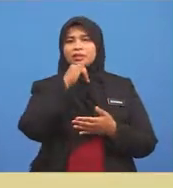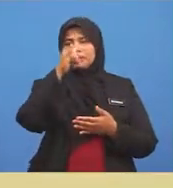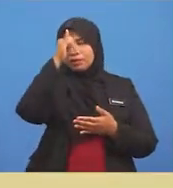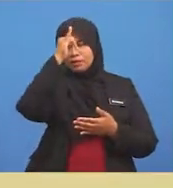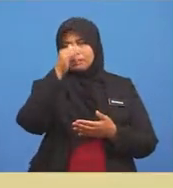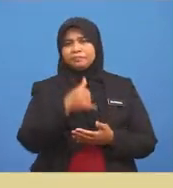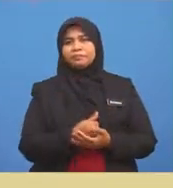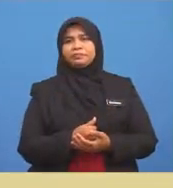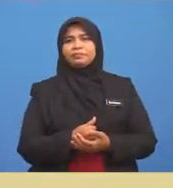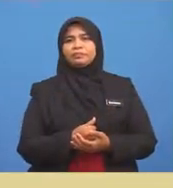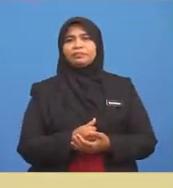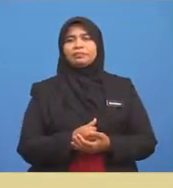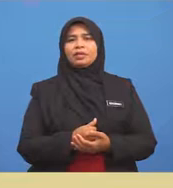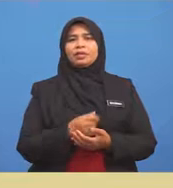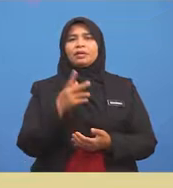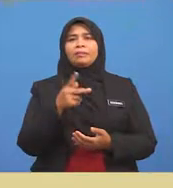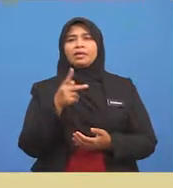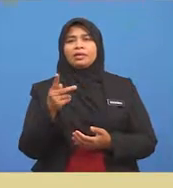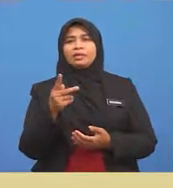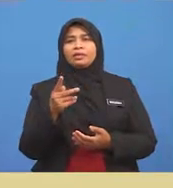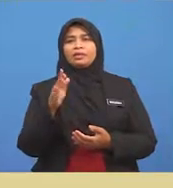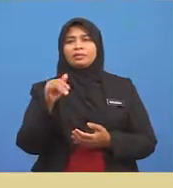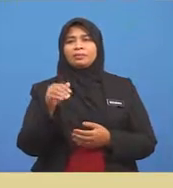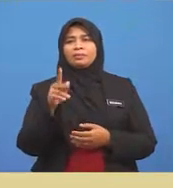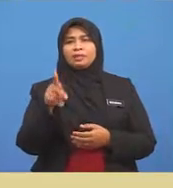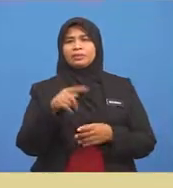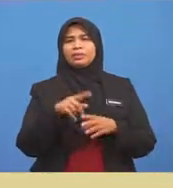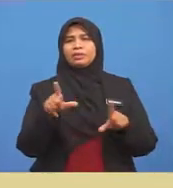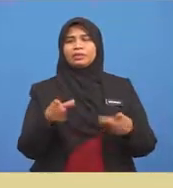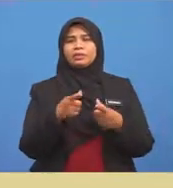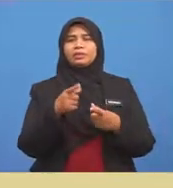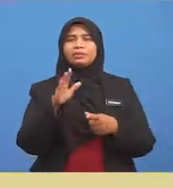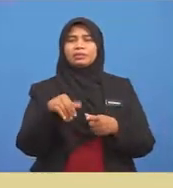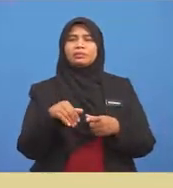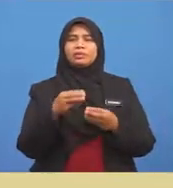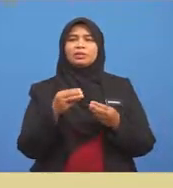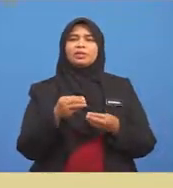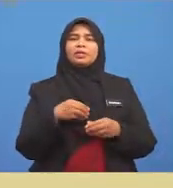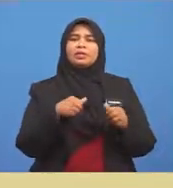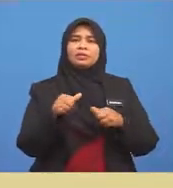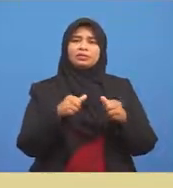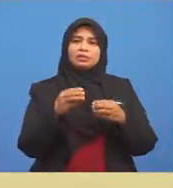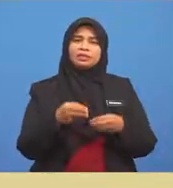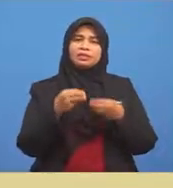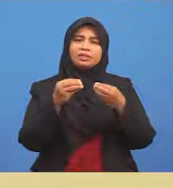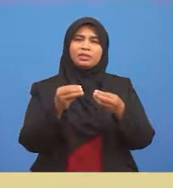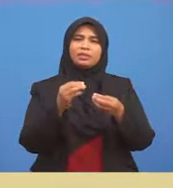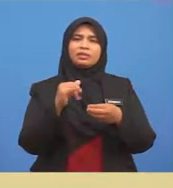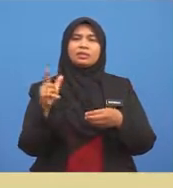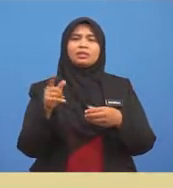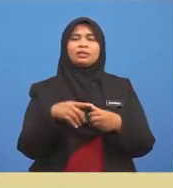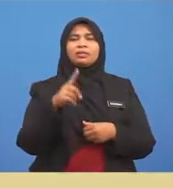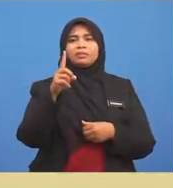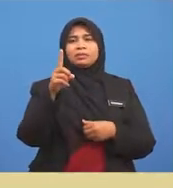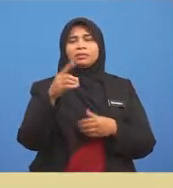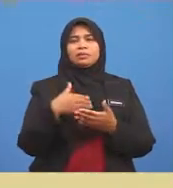berhak. Antara cara yang perlu dilakukan sebelum aktiviti penyerahan ialah,